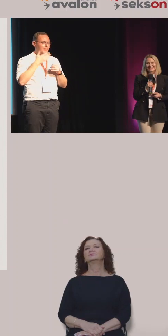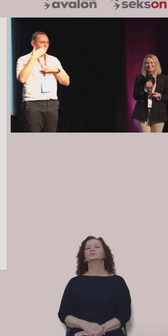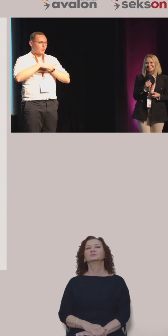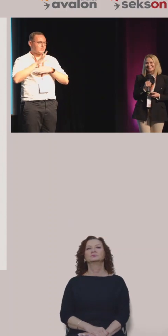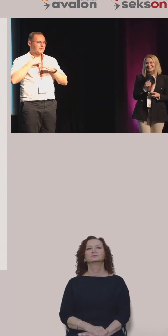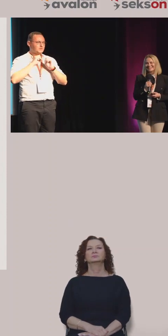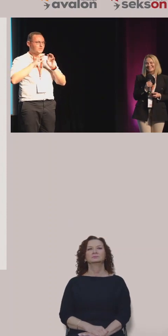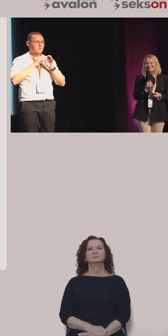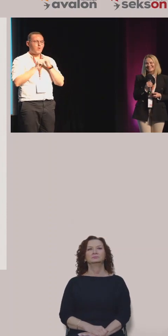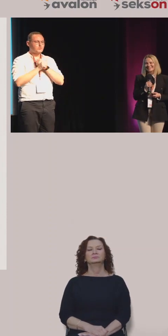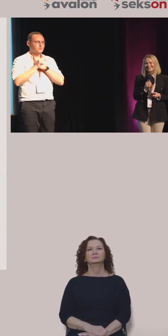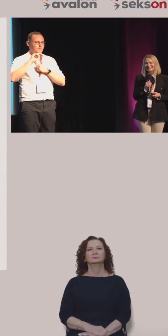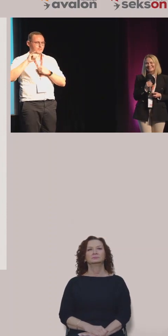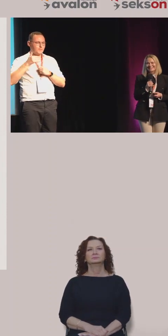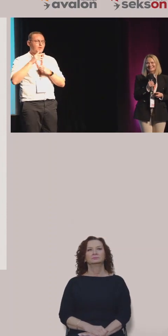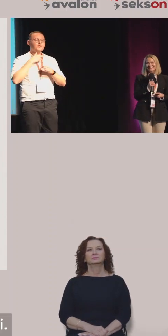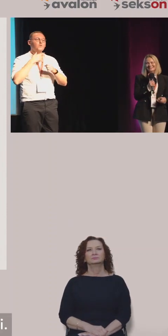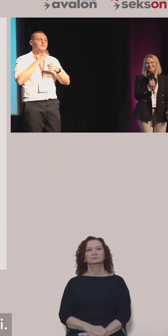To teraz